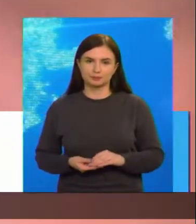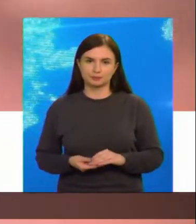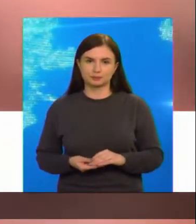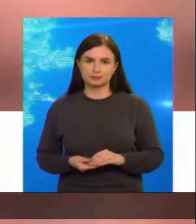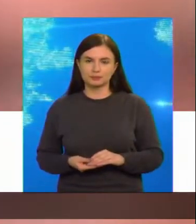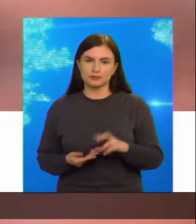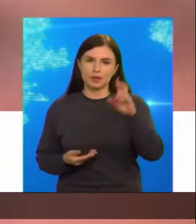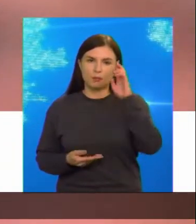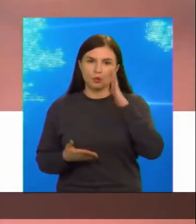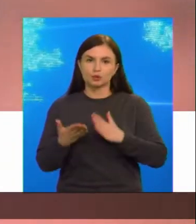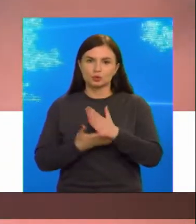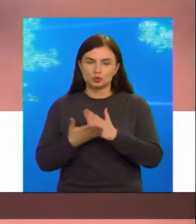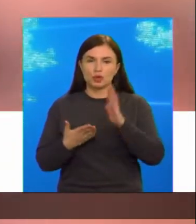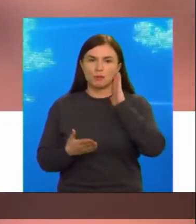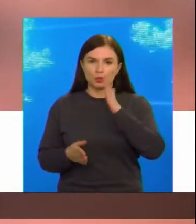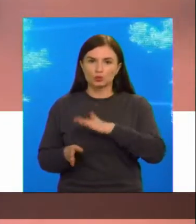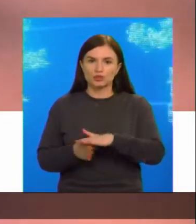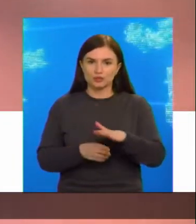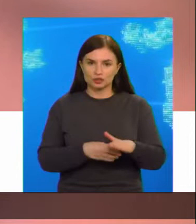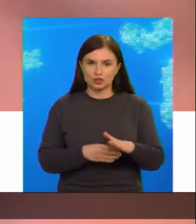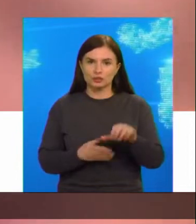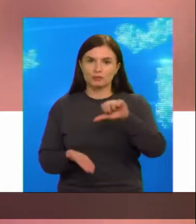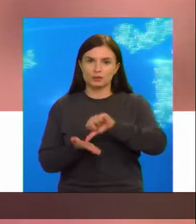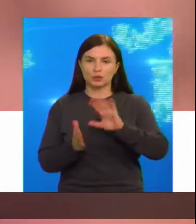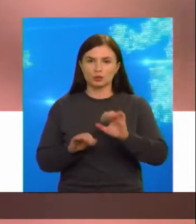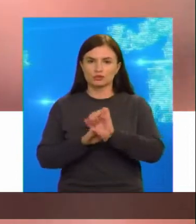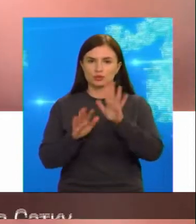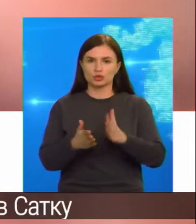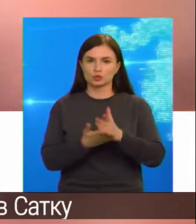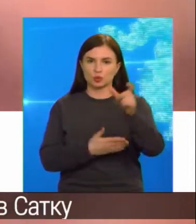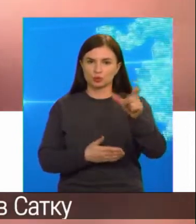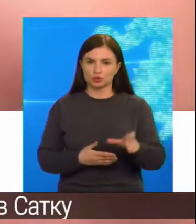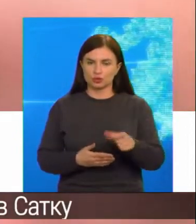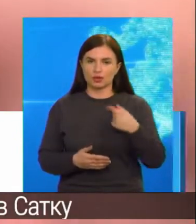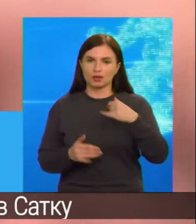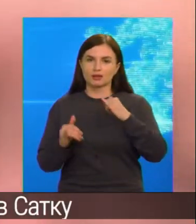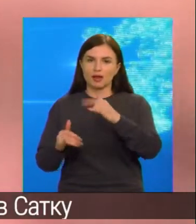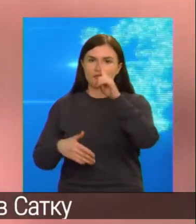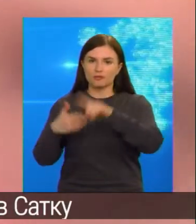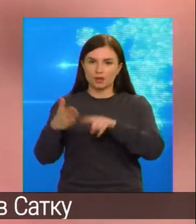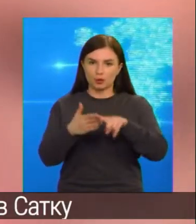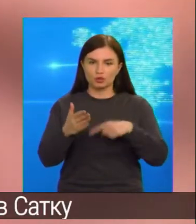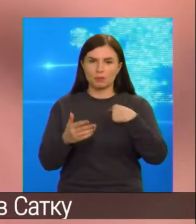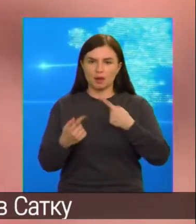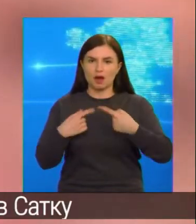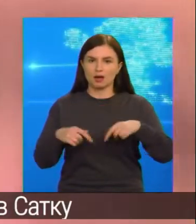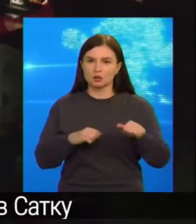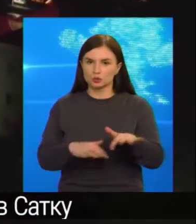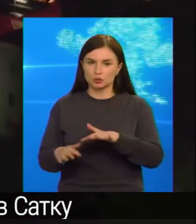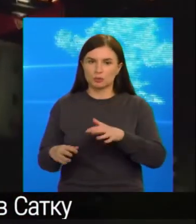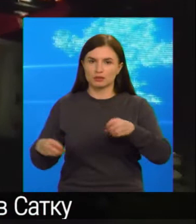Богослужения в храмах будут совершаться. Присутствие только священнослужителей. Для верующих мы организуем